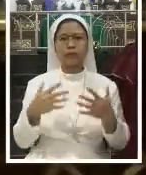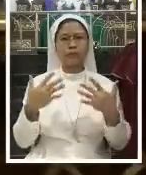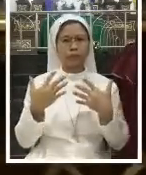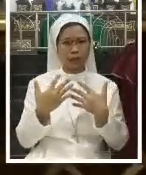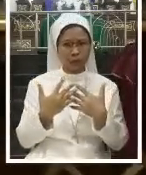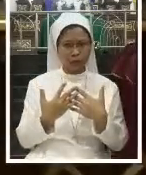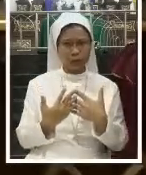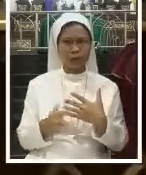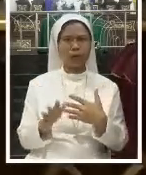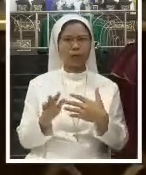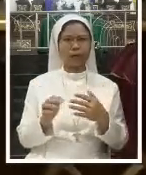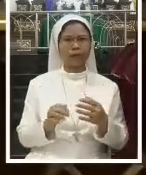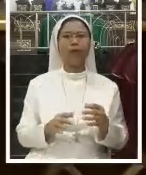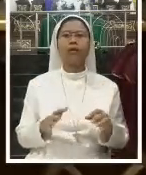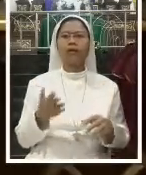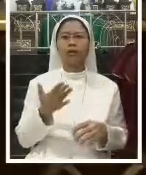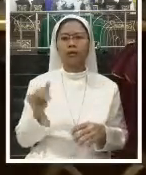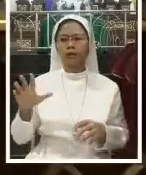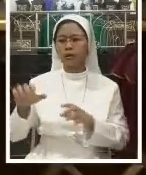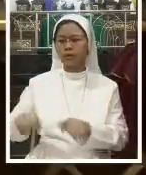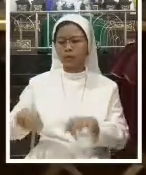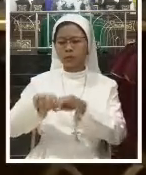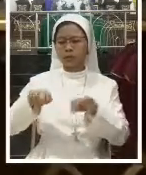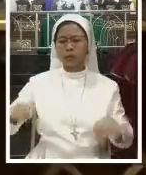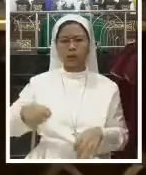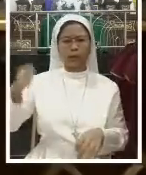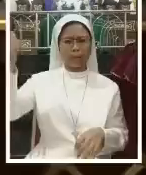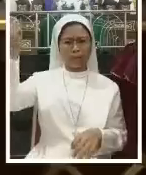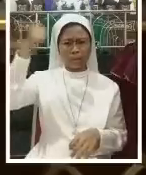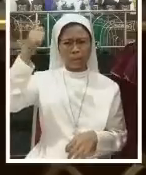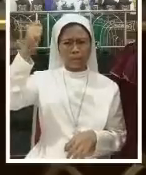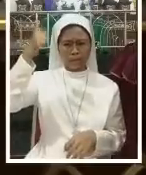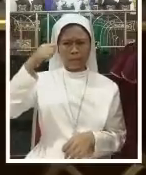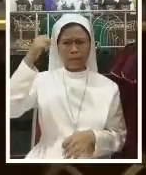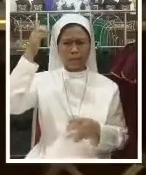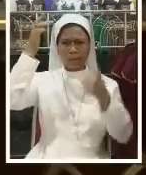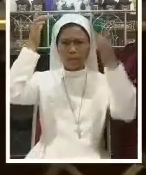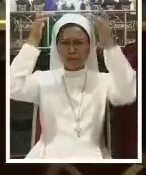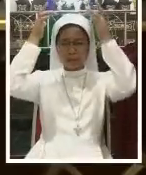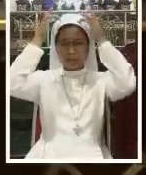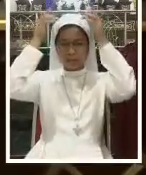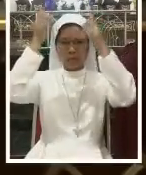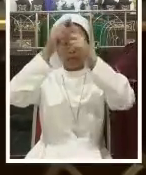siya, nagkuasindanin bagakay asin ipinakulpakol sa iyang payo.